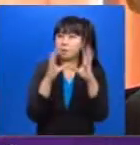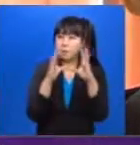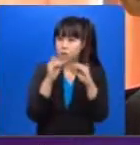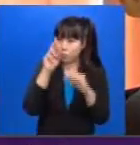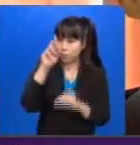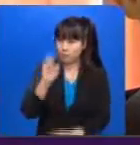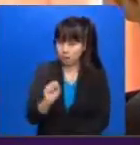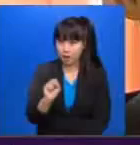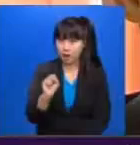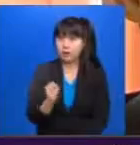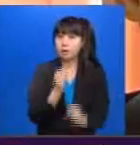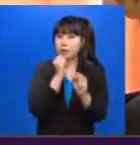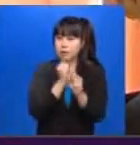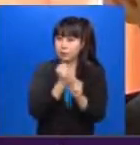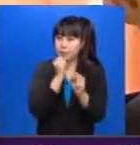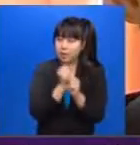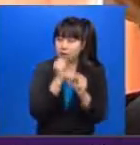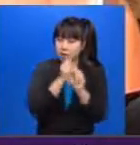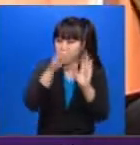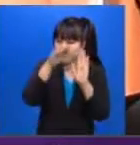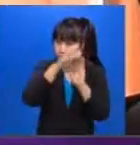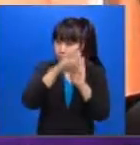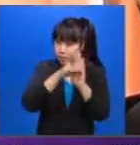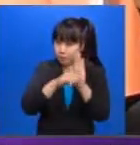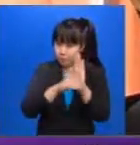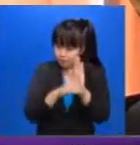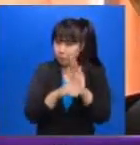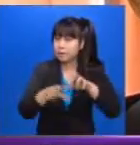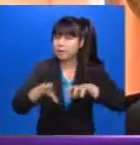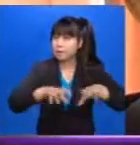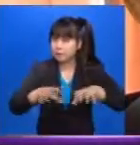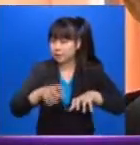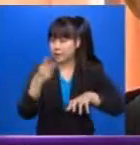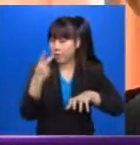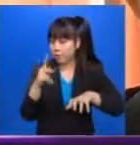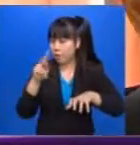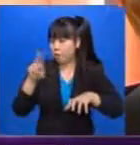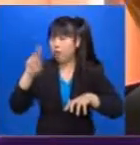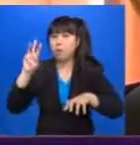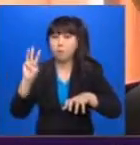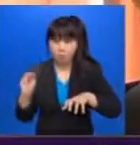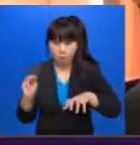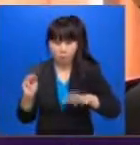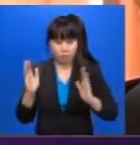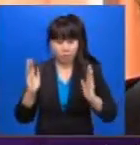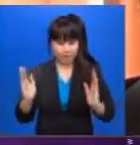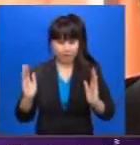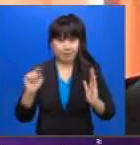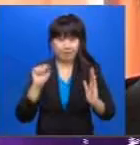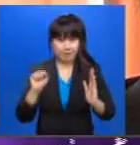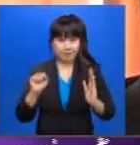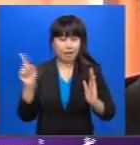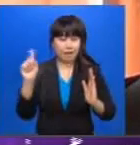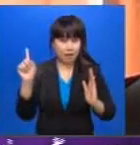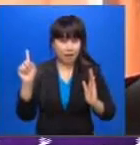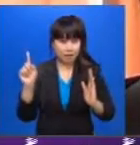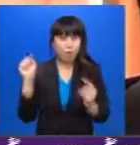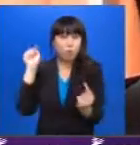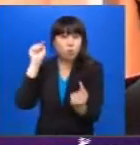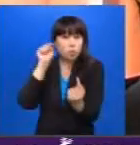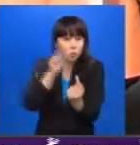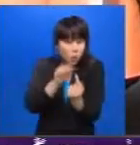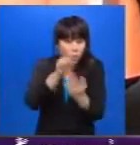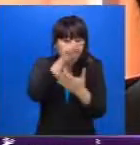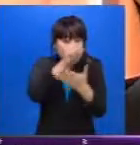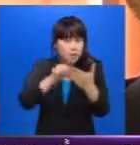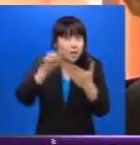ก็ดำเนินการกำหนดสมัยประชุมแล้วก็จัดให้มีตัวครม.ขึ้นมาเนี่ยตรงนี้มันเบสออนอะไรมันเบสออนในเรื่องของการ